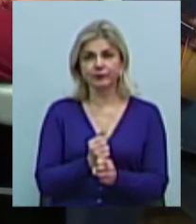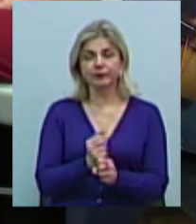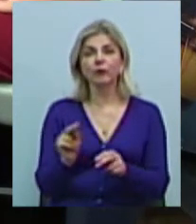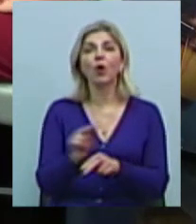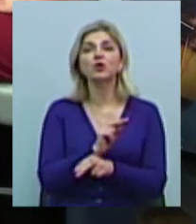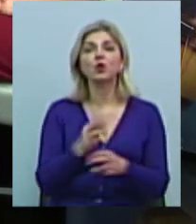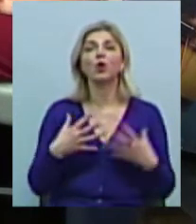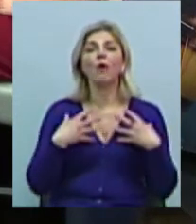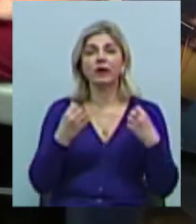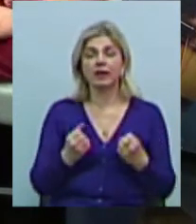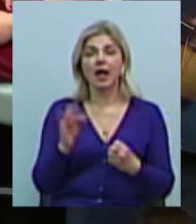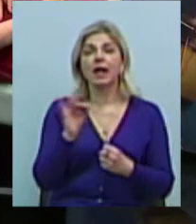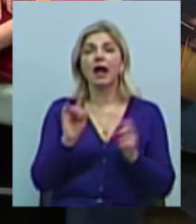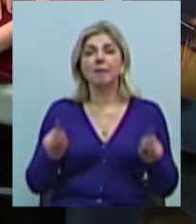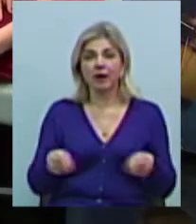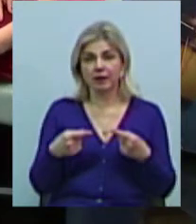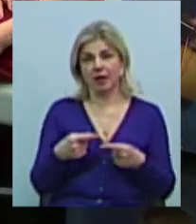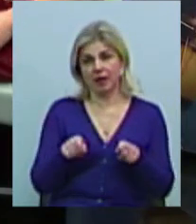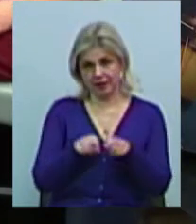оздоровлення і реабілітацію саме цих дітей.